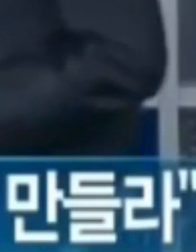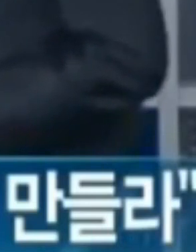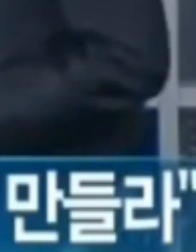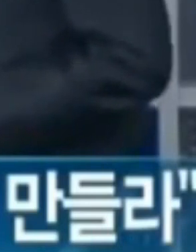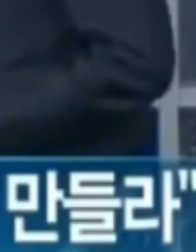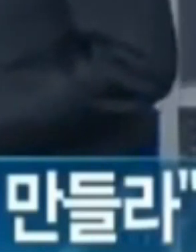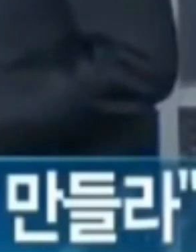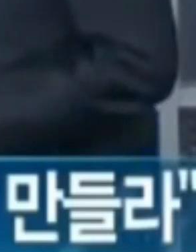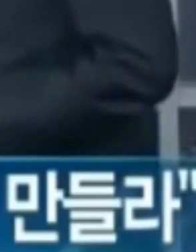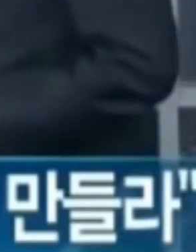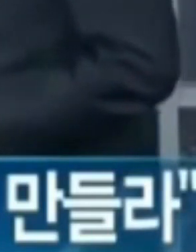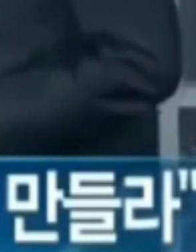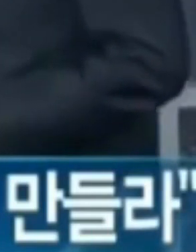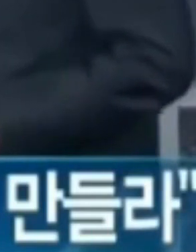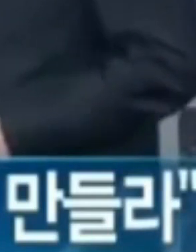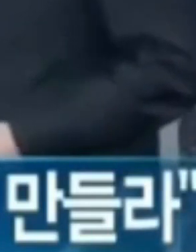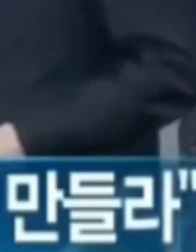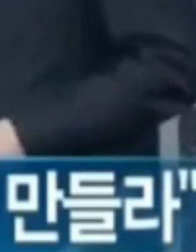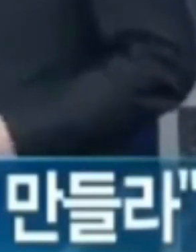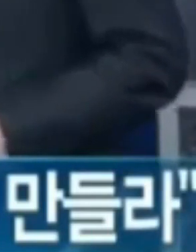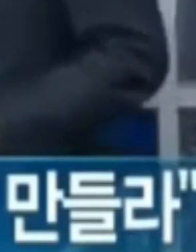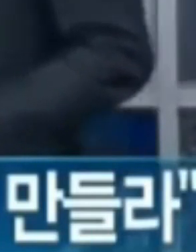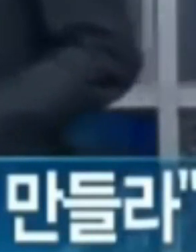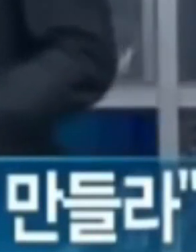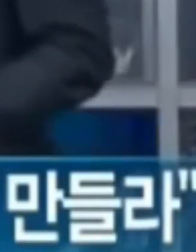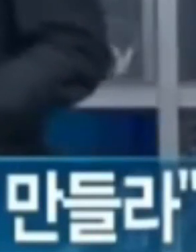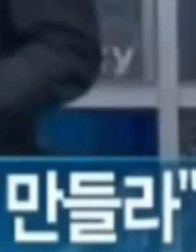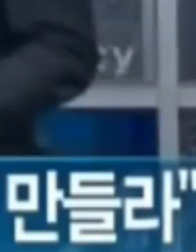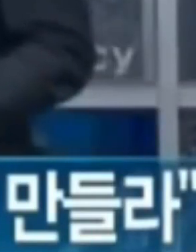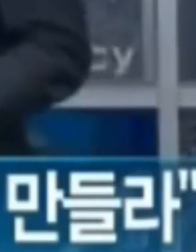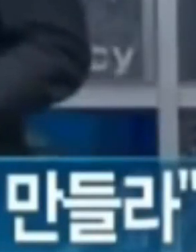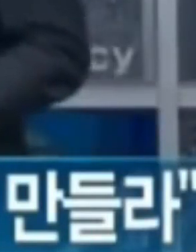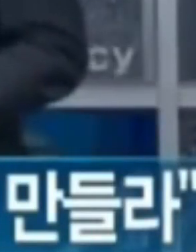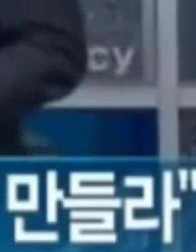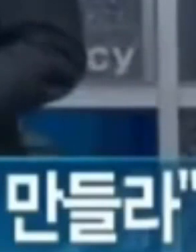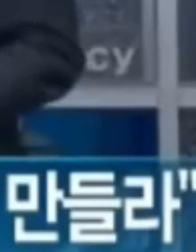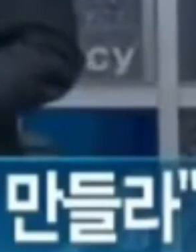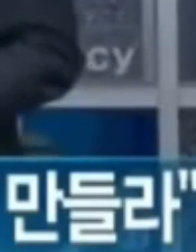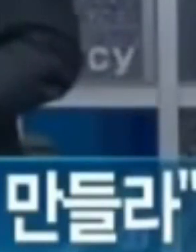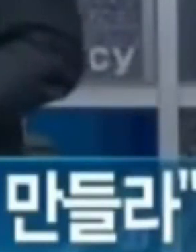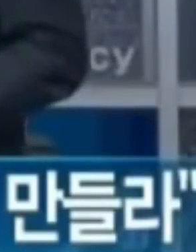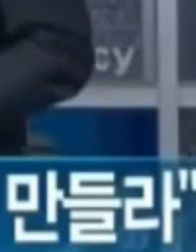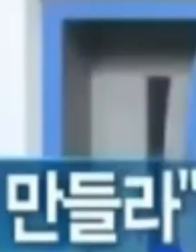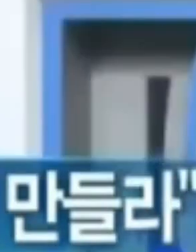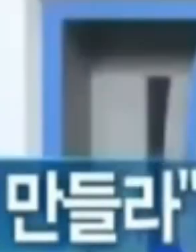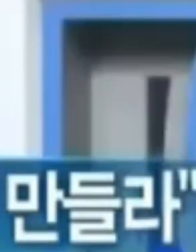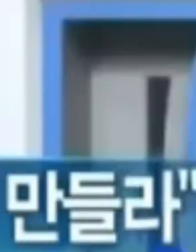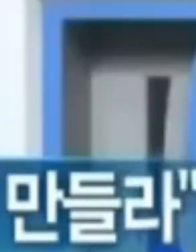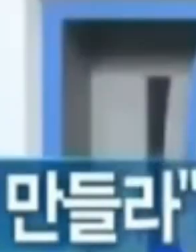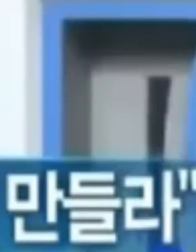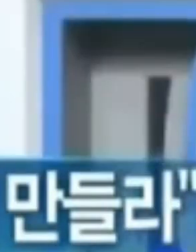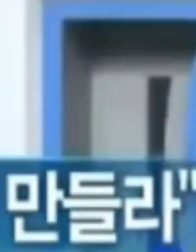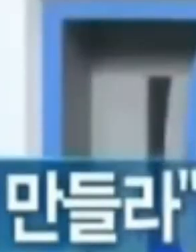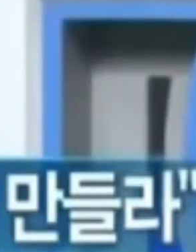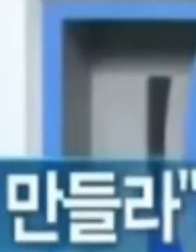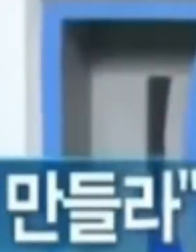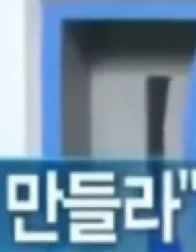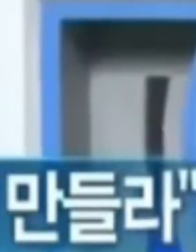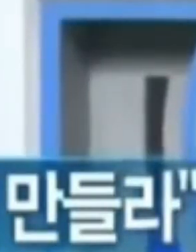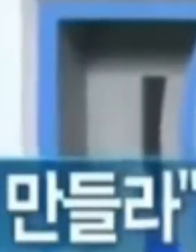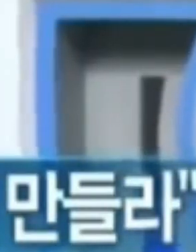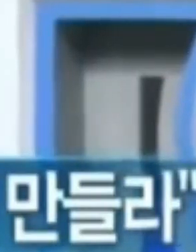저렇게 절대로 그 지시할 수가 없잖아요. 그렇죠. 저 조직이 얼마나 서로 점조직으로 이루어지고 또